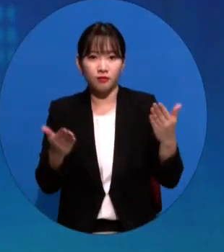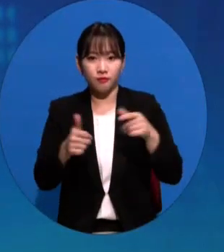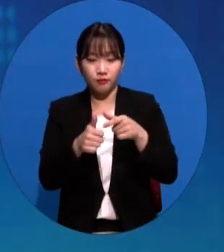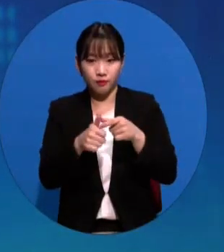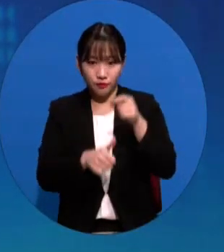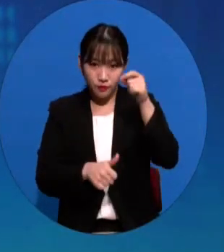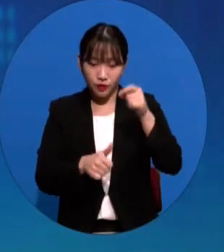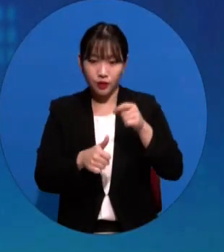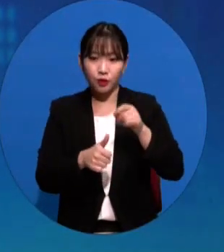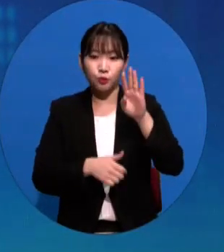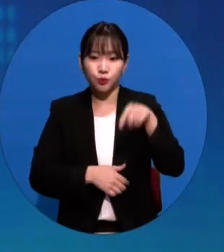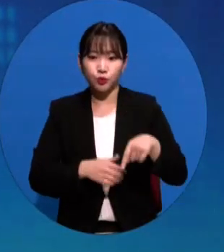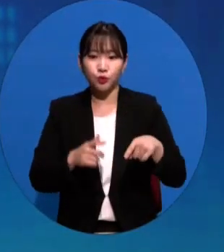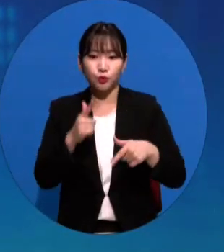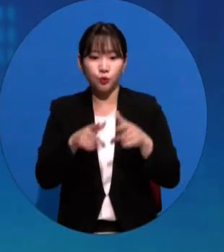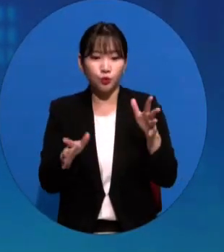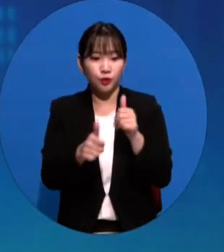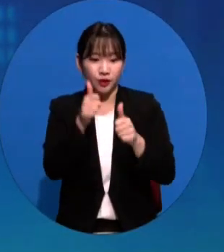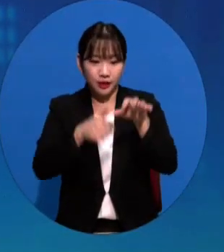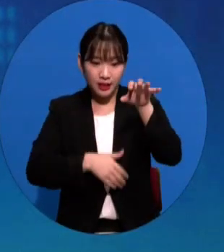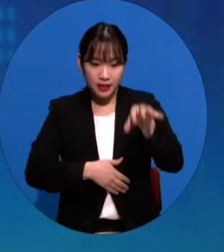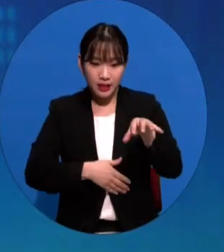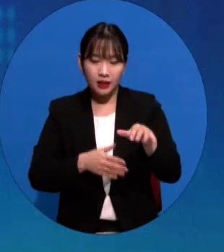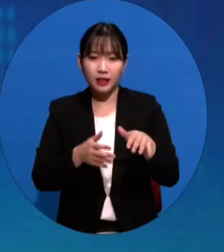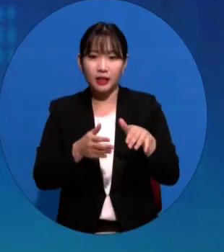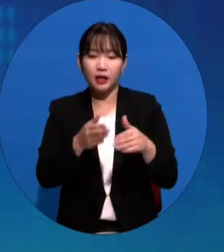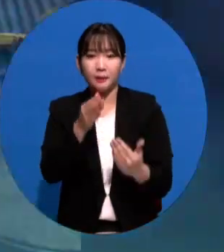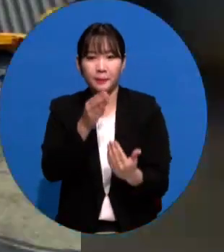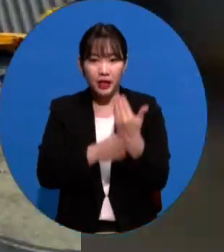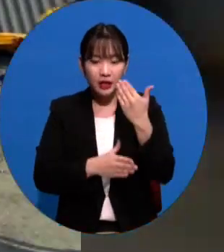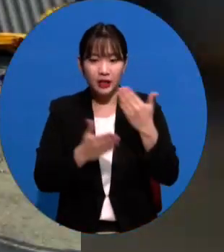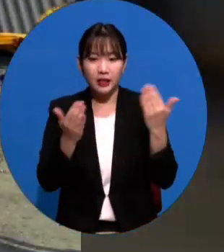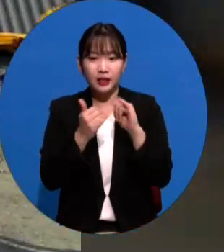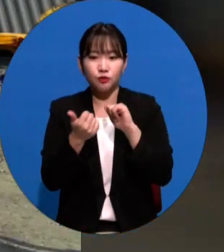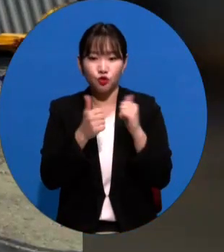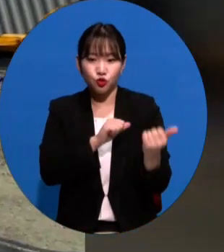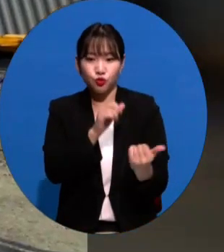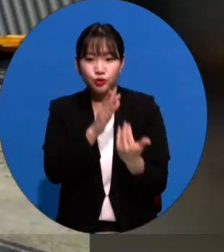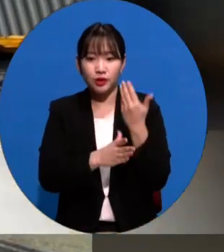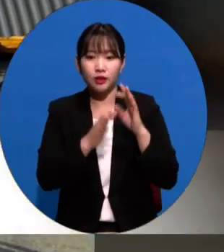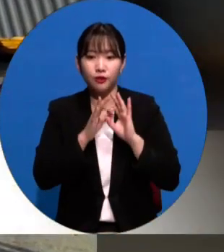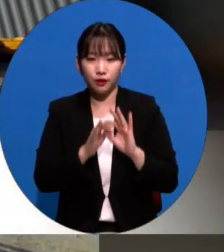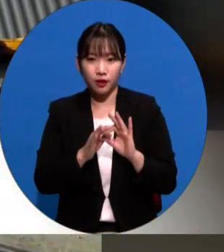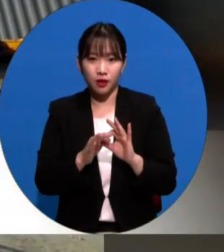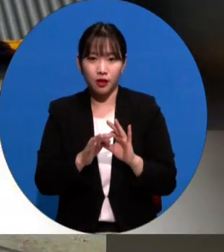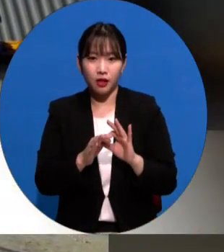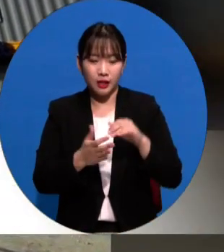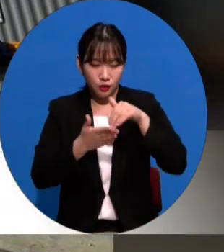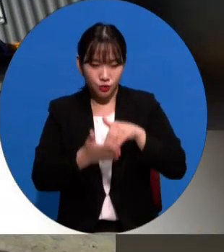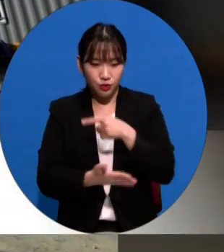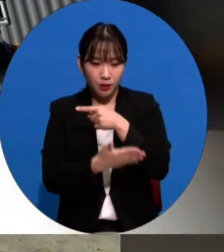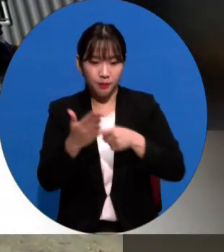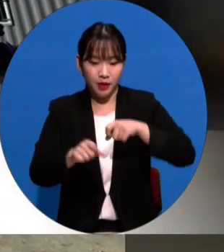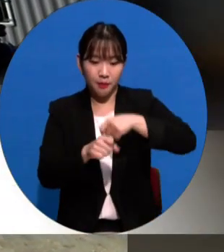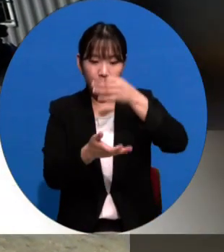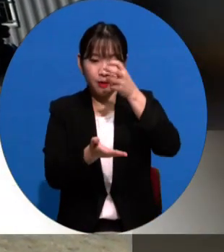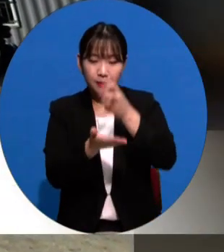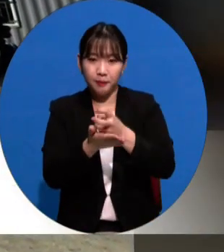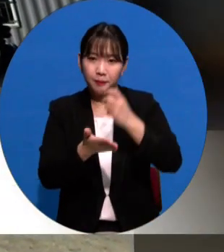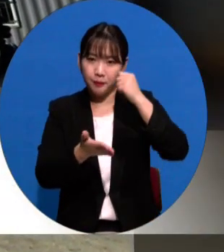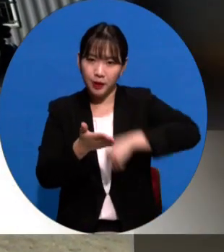고용노동부는 목포 종합경기장 공사 현장에서 발생한 노동자 사망사고와 관련해 중대제의 처벌법